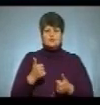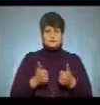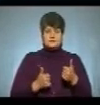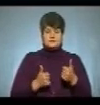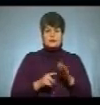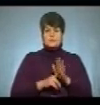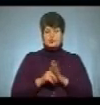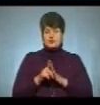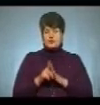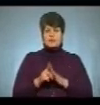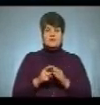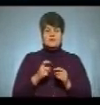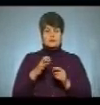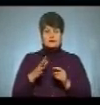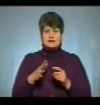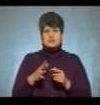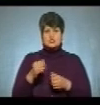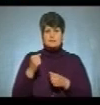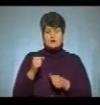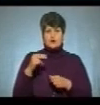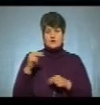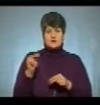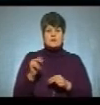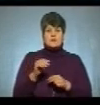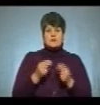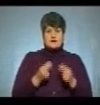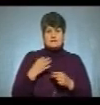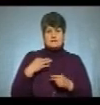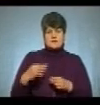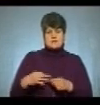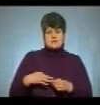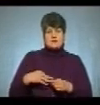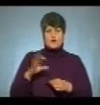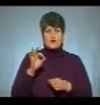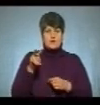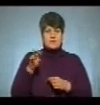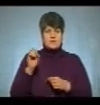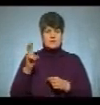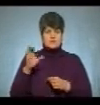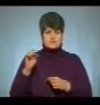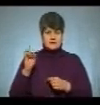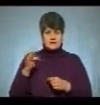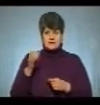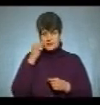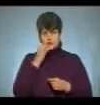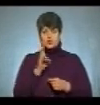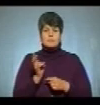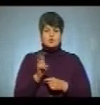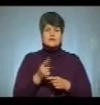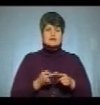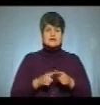хвилин матчу за команду «Чемпіон» грав син Василя Огаля Олександр. Дякую всім, що, хто прийшов на цей